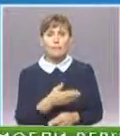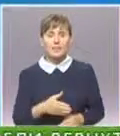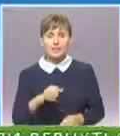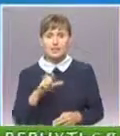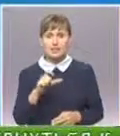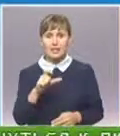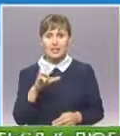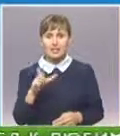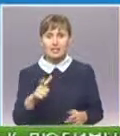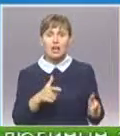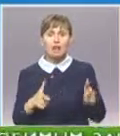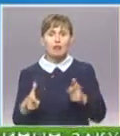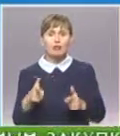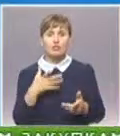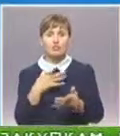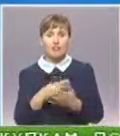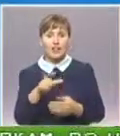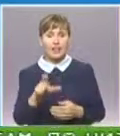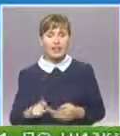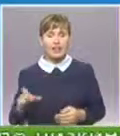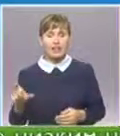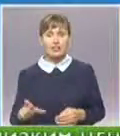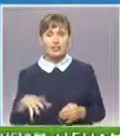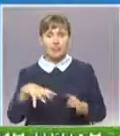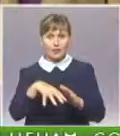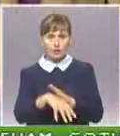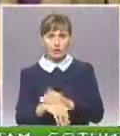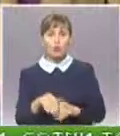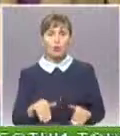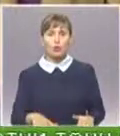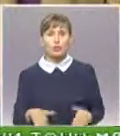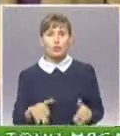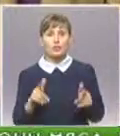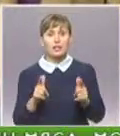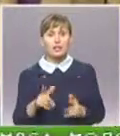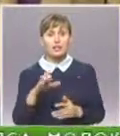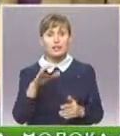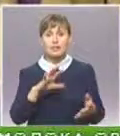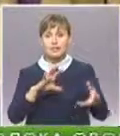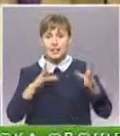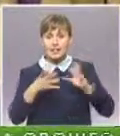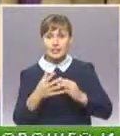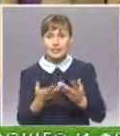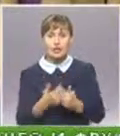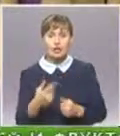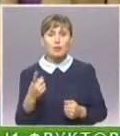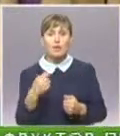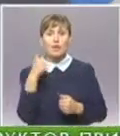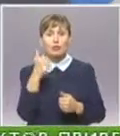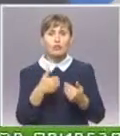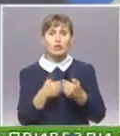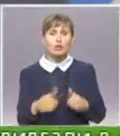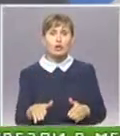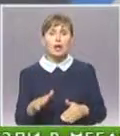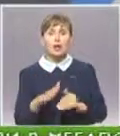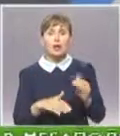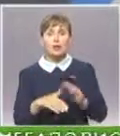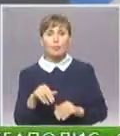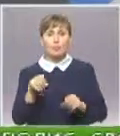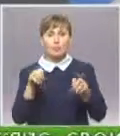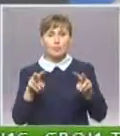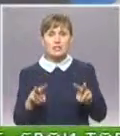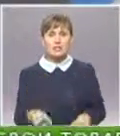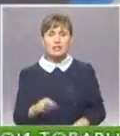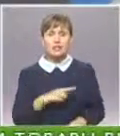тоже готовим свои кадры именно в этих же колледжах. Согласно статистике, в первый год после выпуска работу по специальности находят